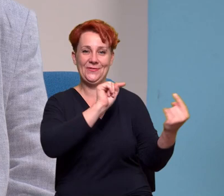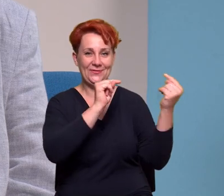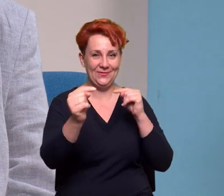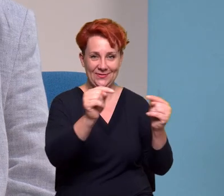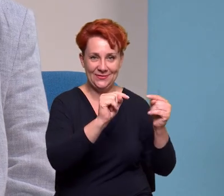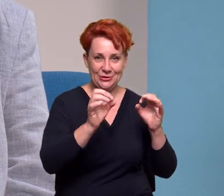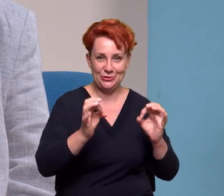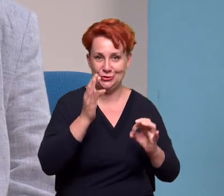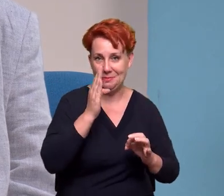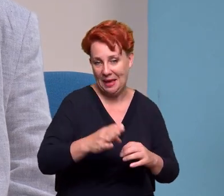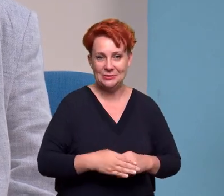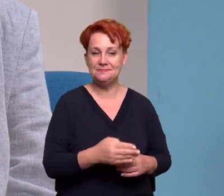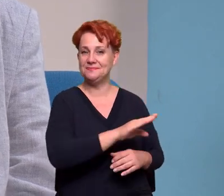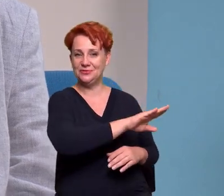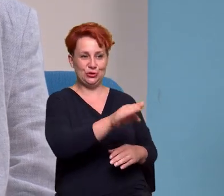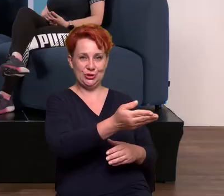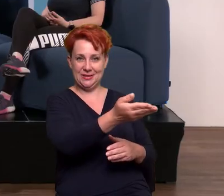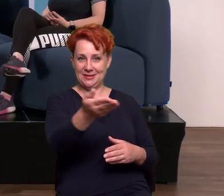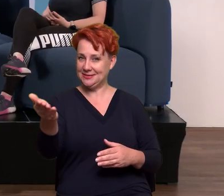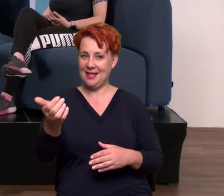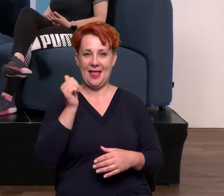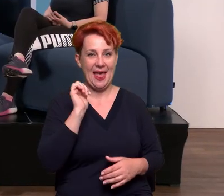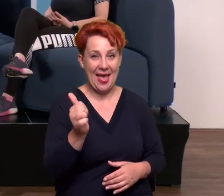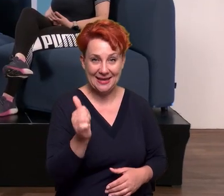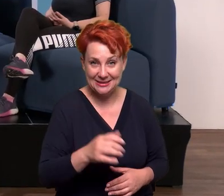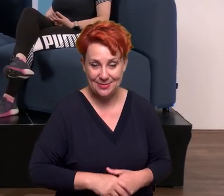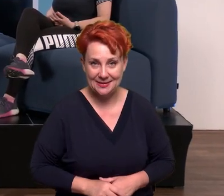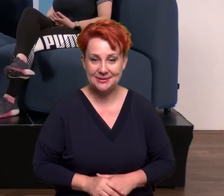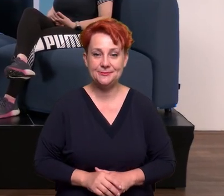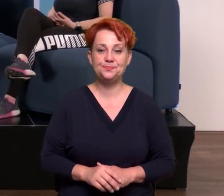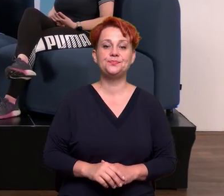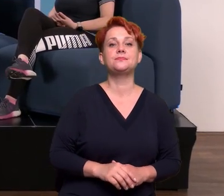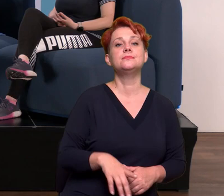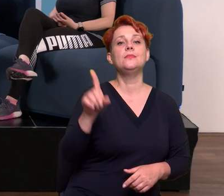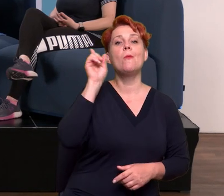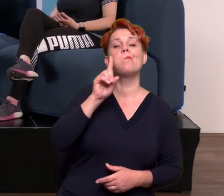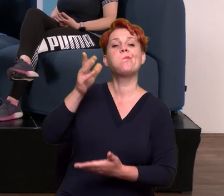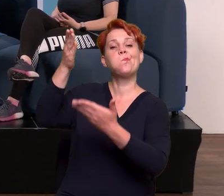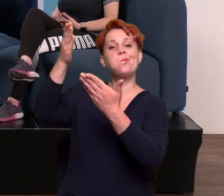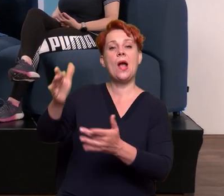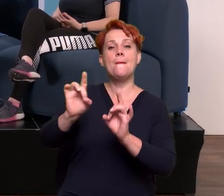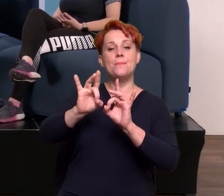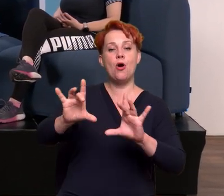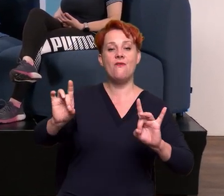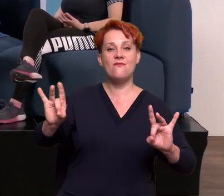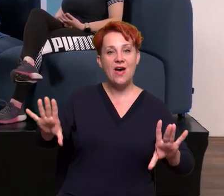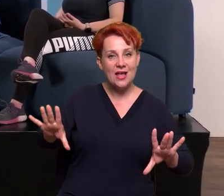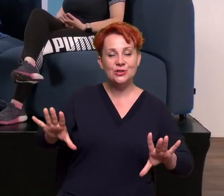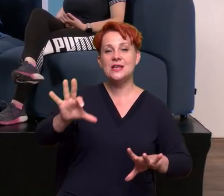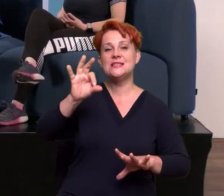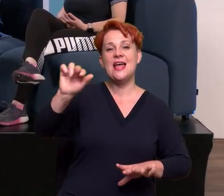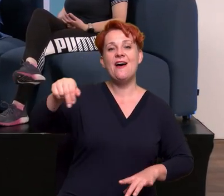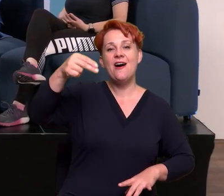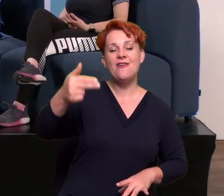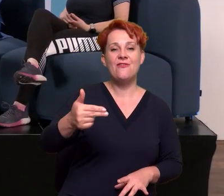naszej debaty. Wszyscy są ekspertami. Pan profesor